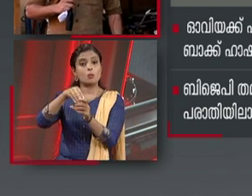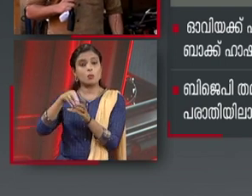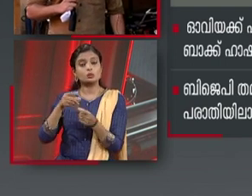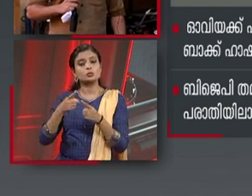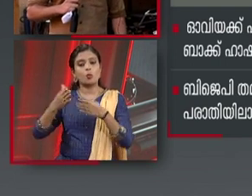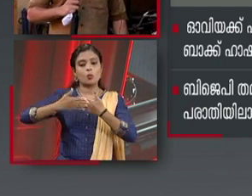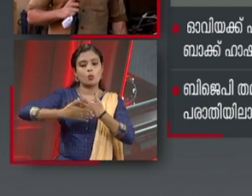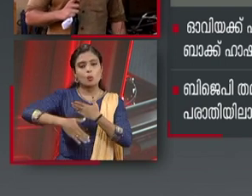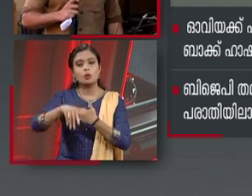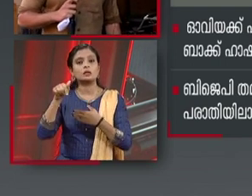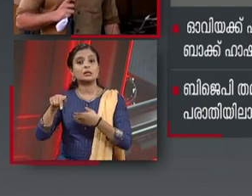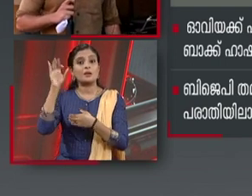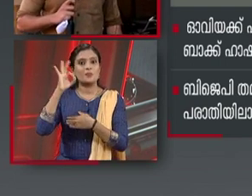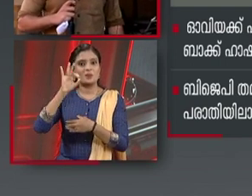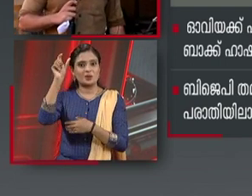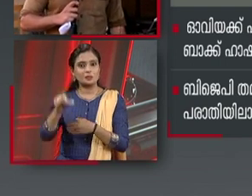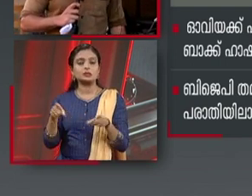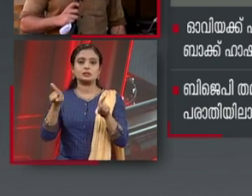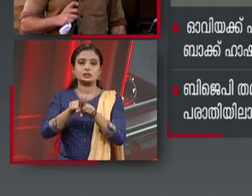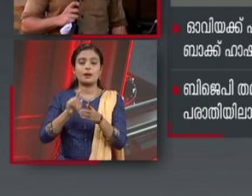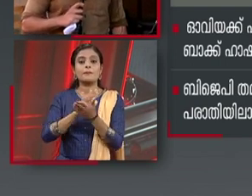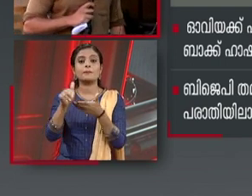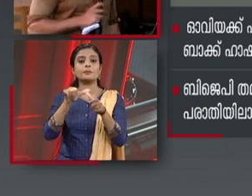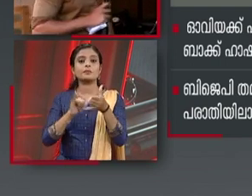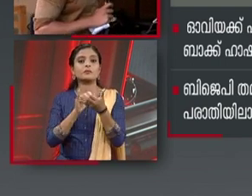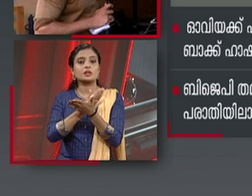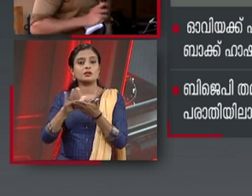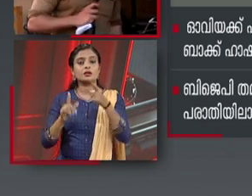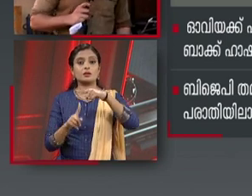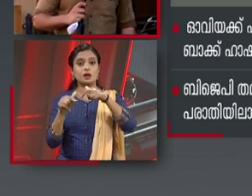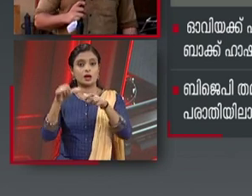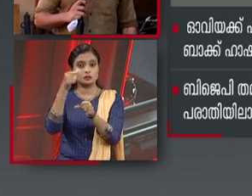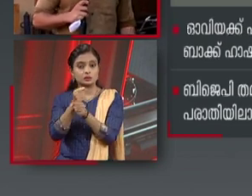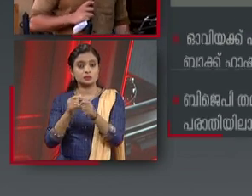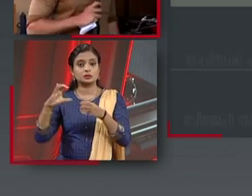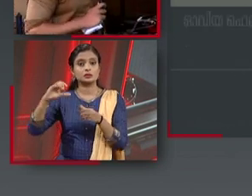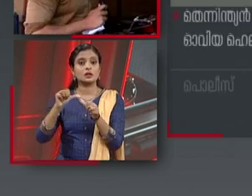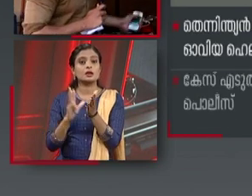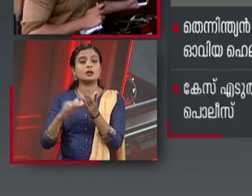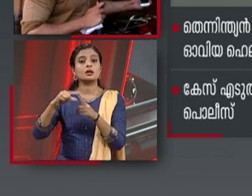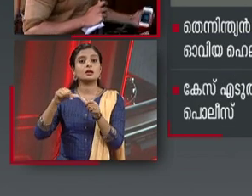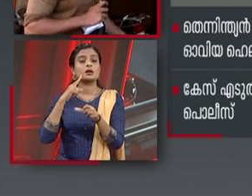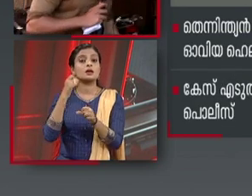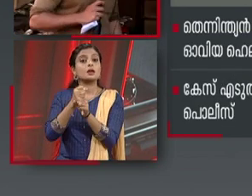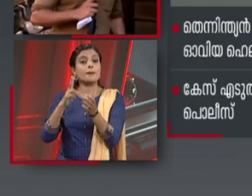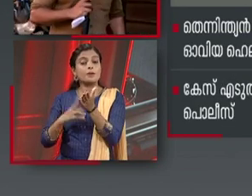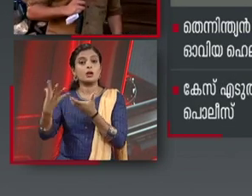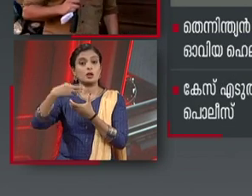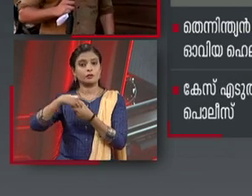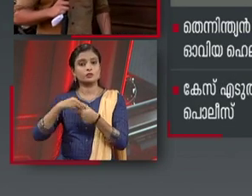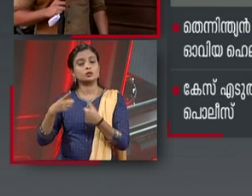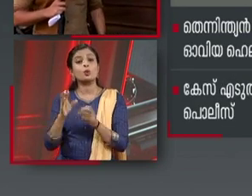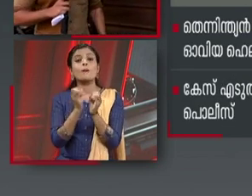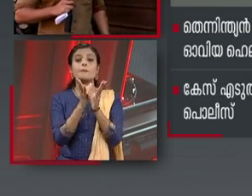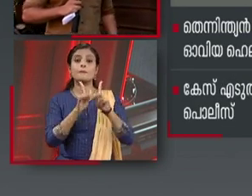നടിയും സമാന രീതിയിൽ ഒരു ഹാഷ്ടാഗ് ക്യാമ്പയിൻ സമൂഹ മാധ്യമങ്ങളിൽ പോസ്റ്റ് ചെയ്യുകയും ഇതിനെതിരെ തമിഴ്നാട് ബി ജെ പി നേതൃത്വം തന്നെ ചെന്നൈ എഗ്മോർ പോലീസിൽ പരാതി നൽകുകയും